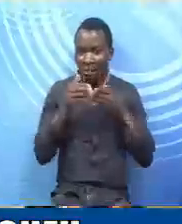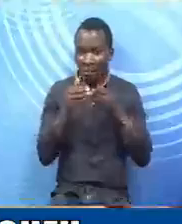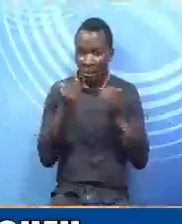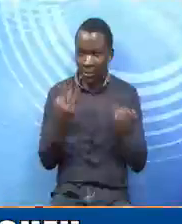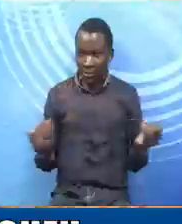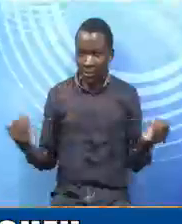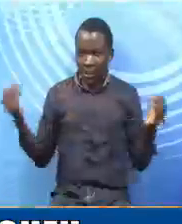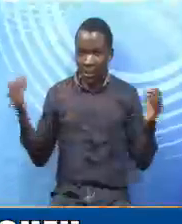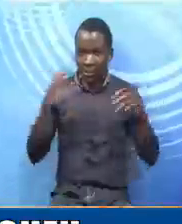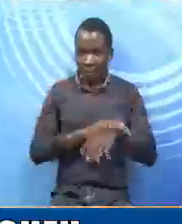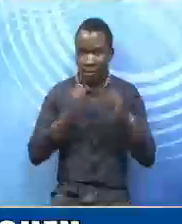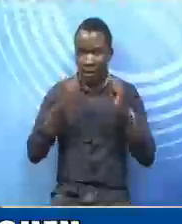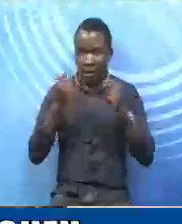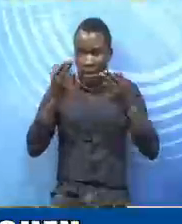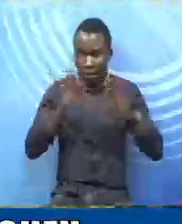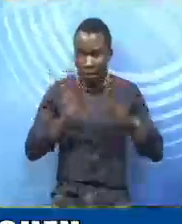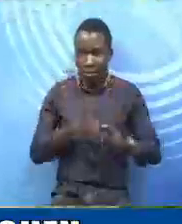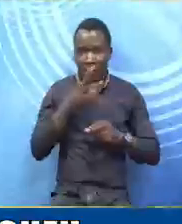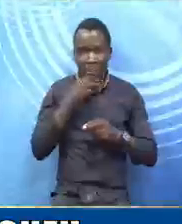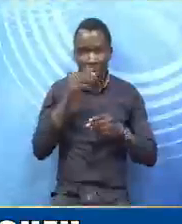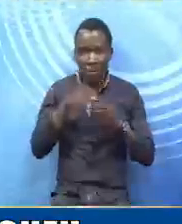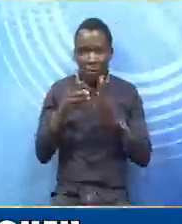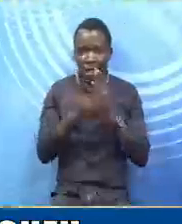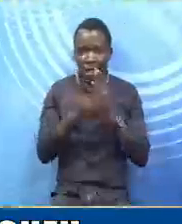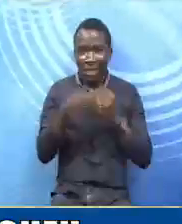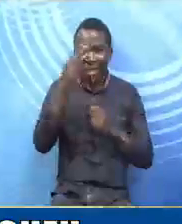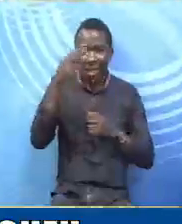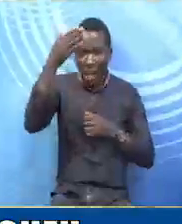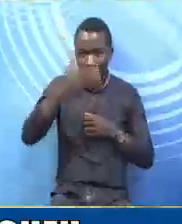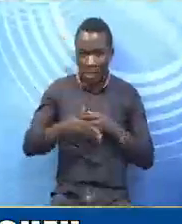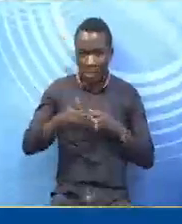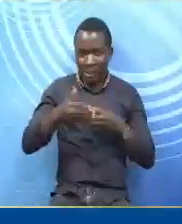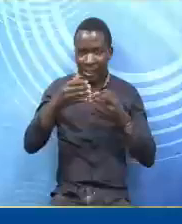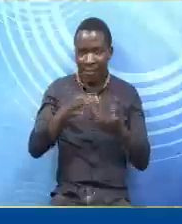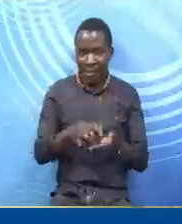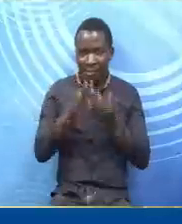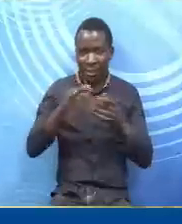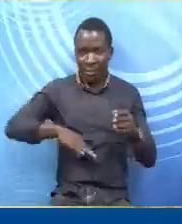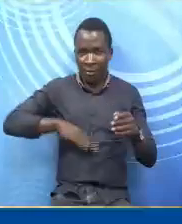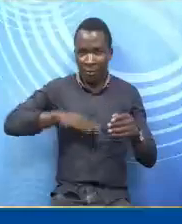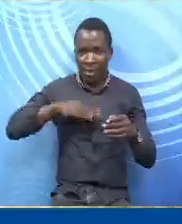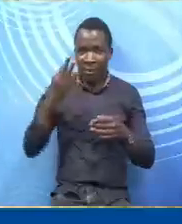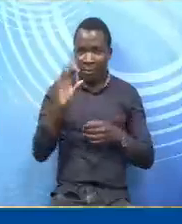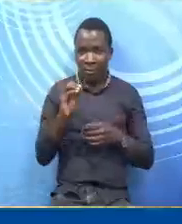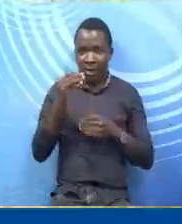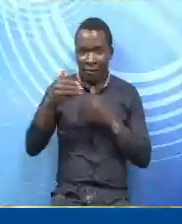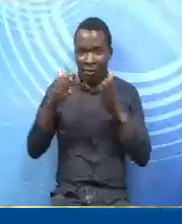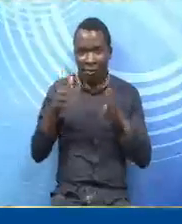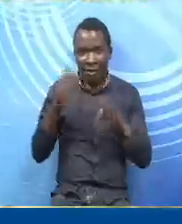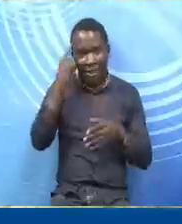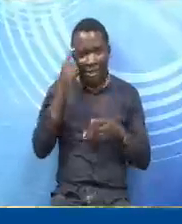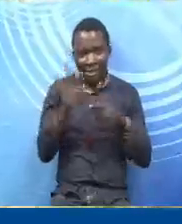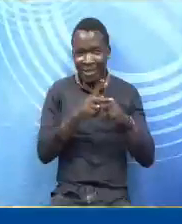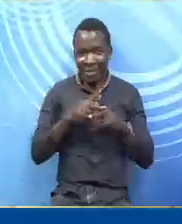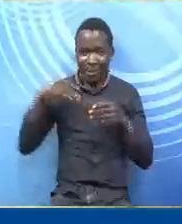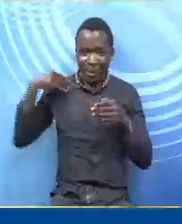ku ngufu gusa ibyabaye kuri uyu musore mu karere ka Nyanza ntibisanzwe dore ko ngo ku myaka y'30 abaturanye bamufataga nk'uwitonda kugeza